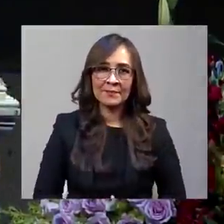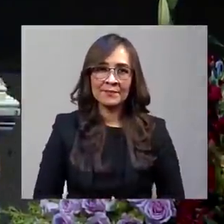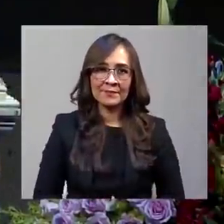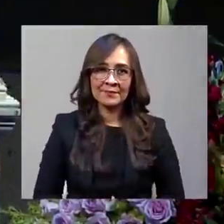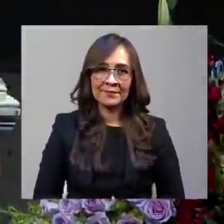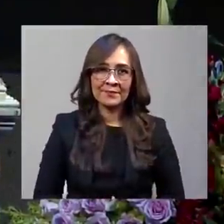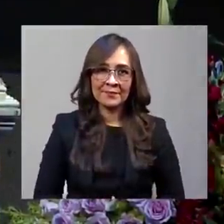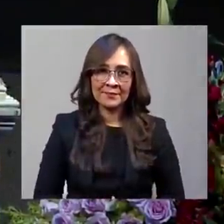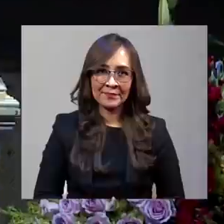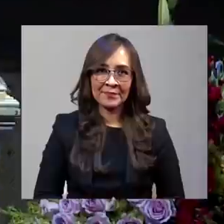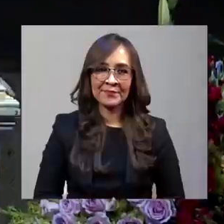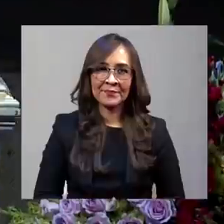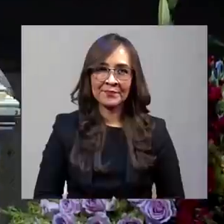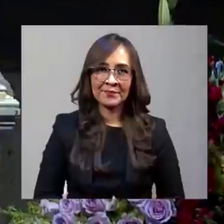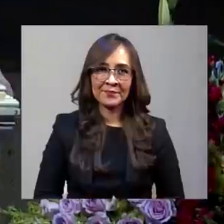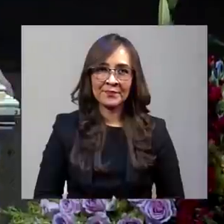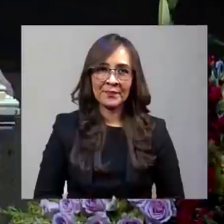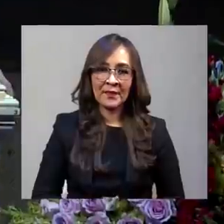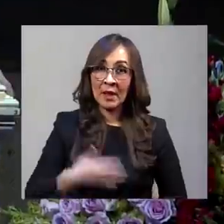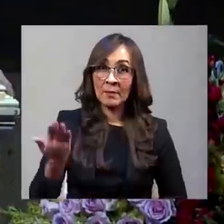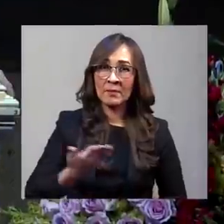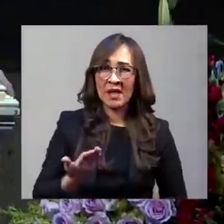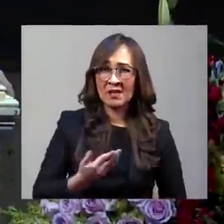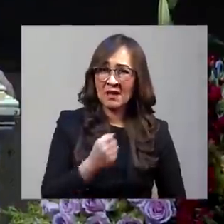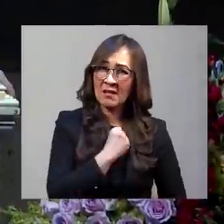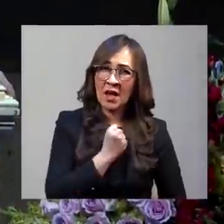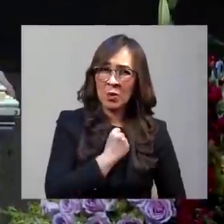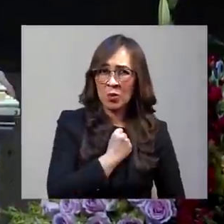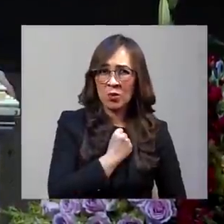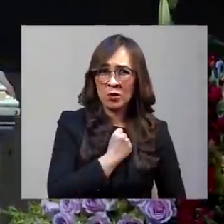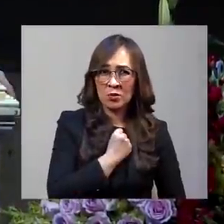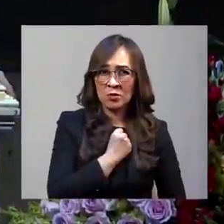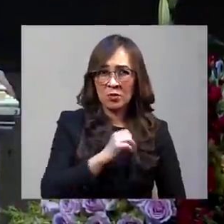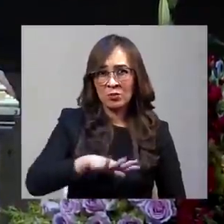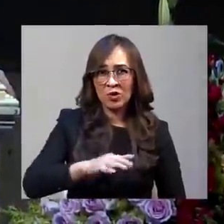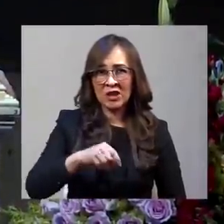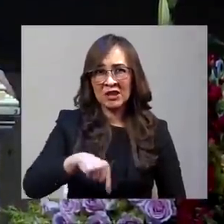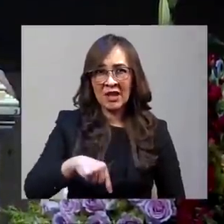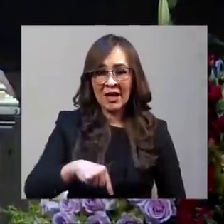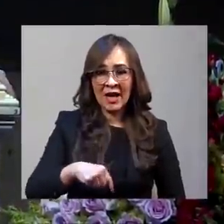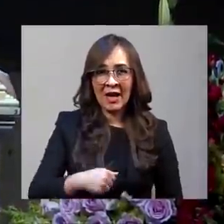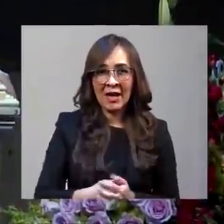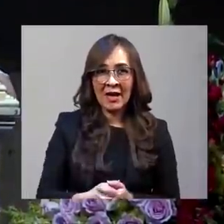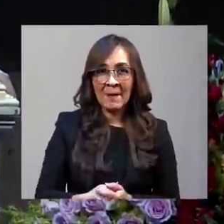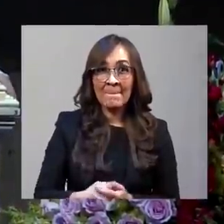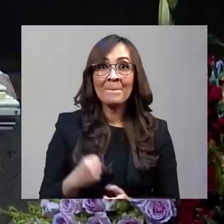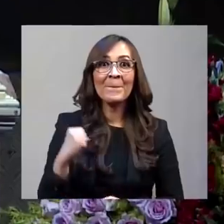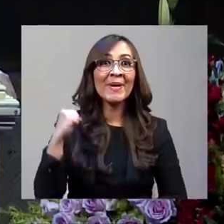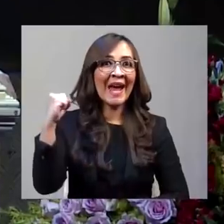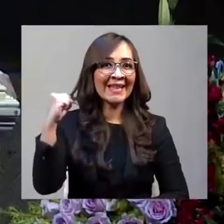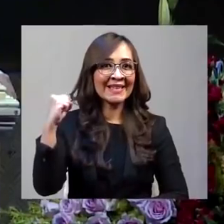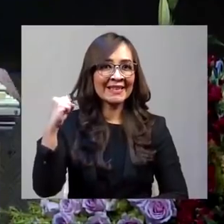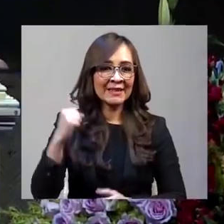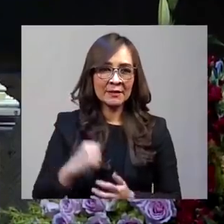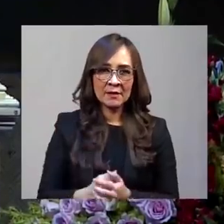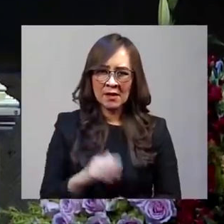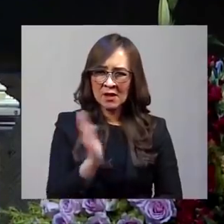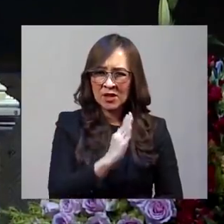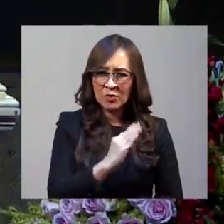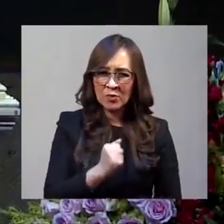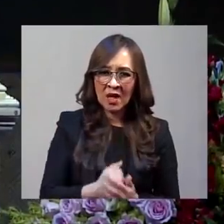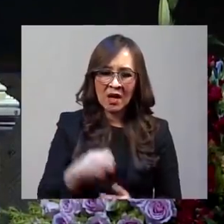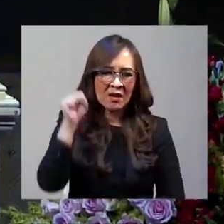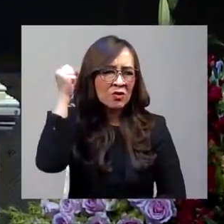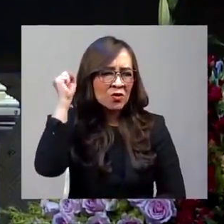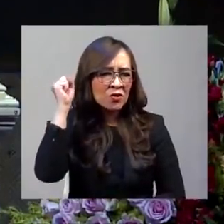meningkat. Yang biasanya tadinya penakut, sekarang mulai lebih berani. Yang tadinya gak pernah bisa mau berdoa, sekarang sudah